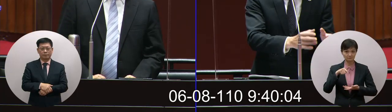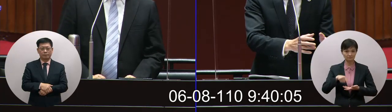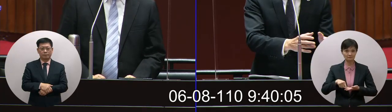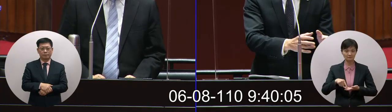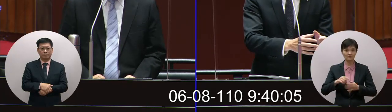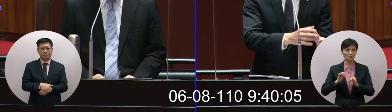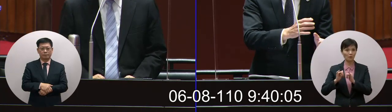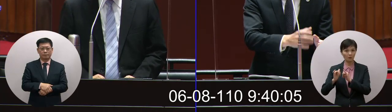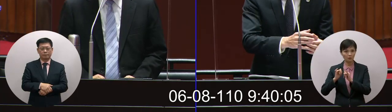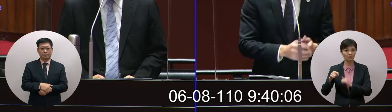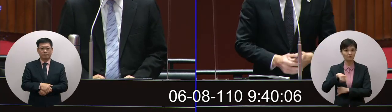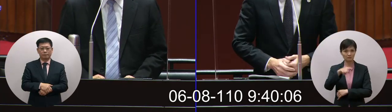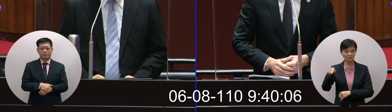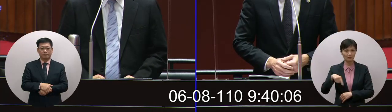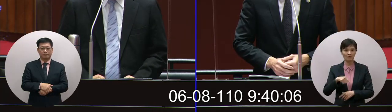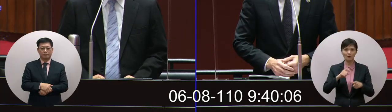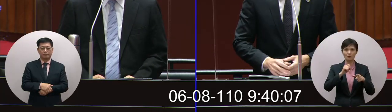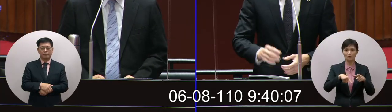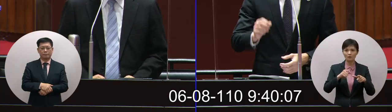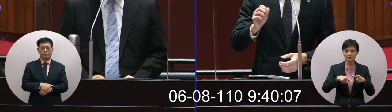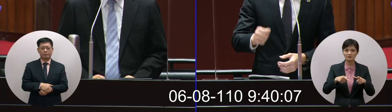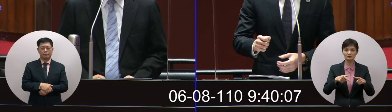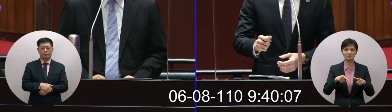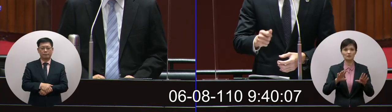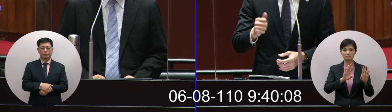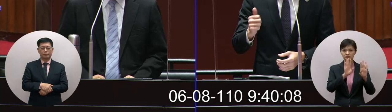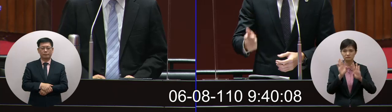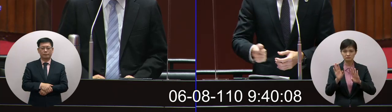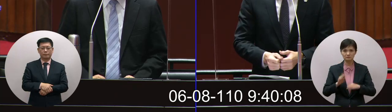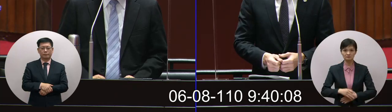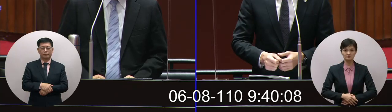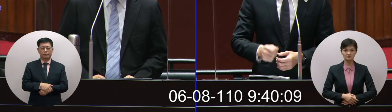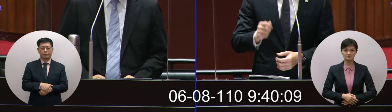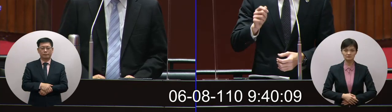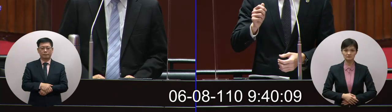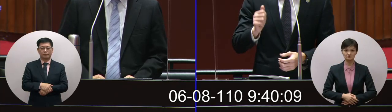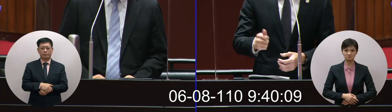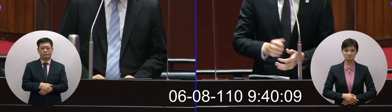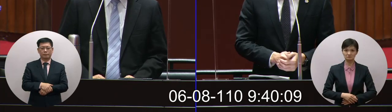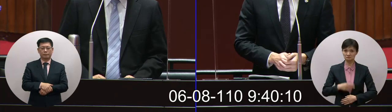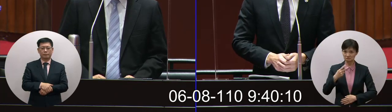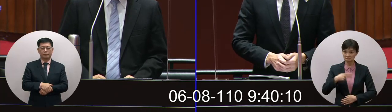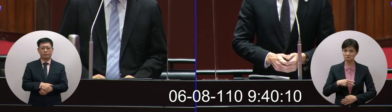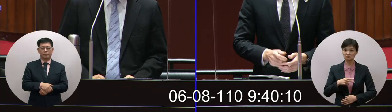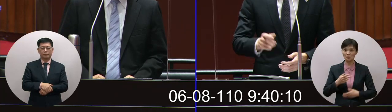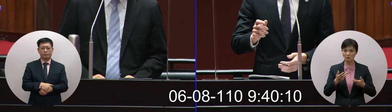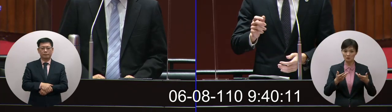遮民眾吼，也是講公司內底行為，伊吼除了歧視以外，有足侪是違